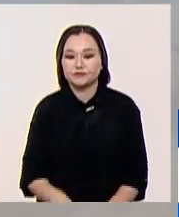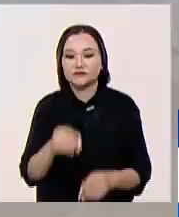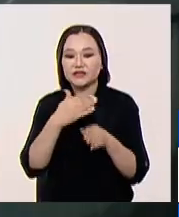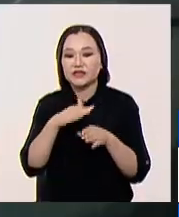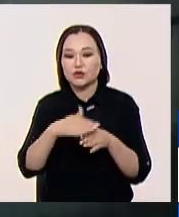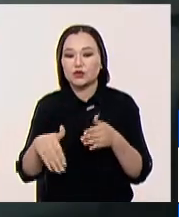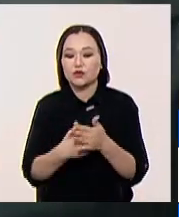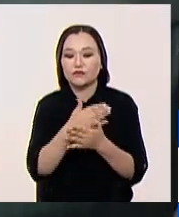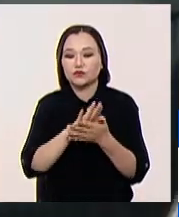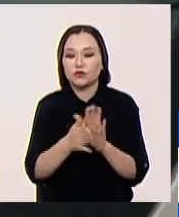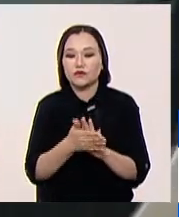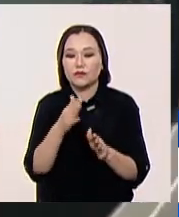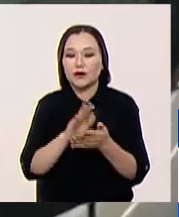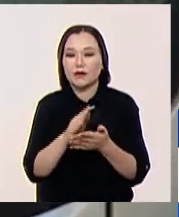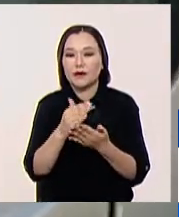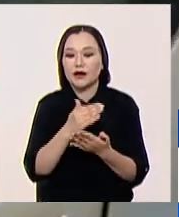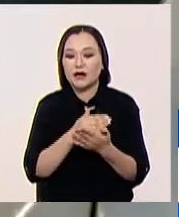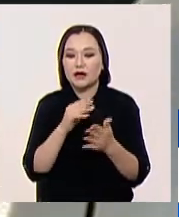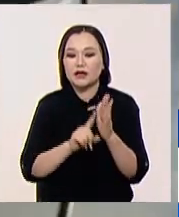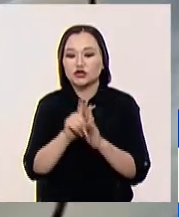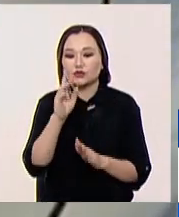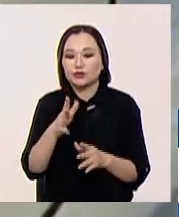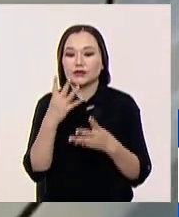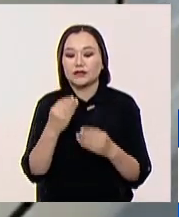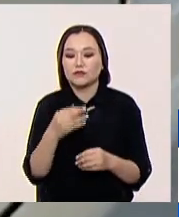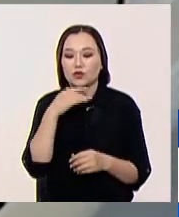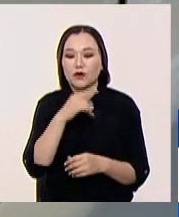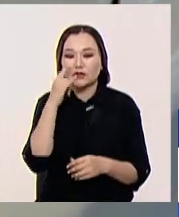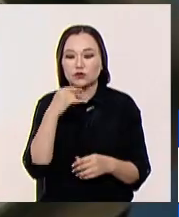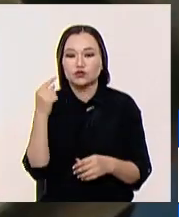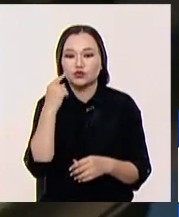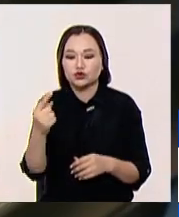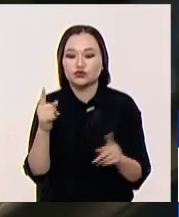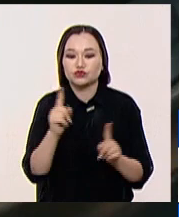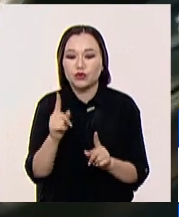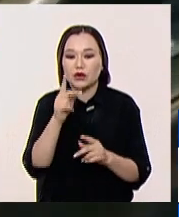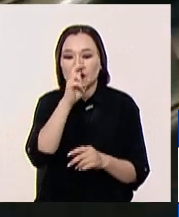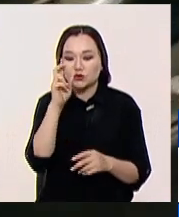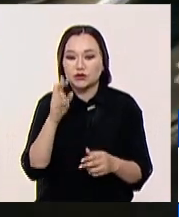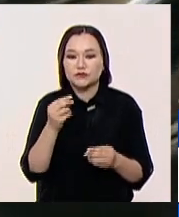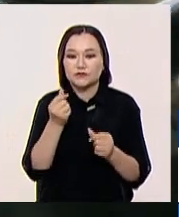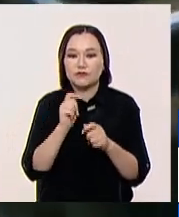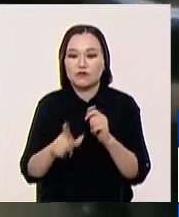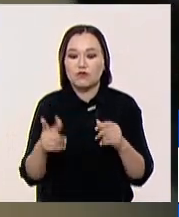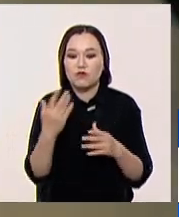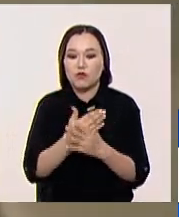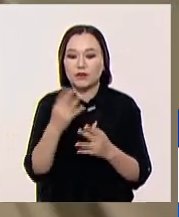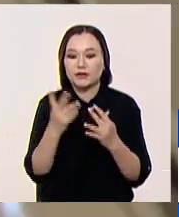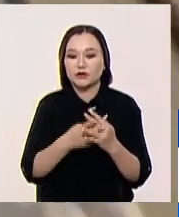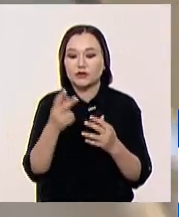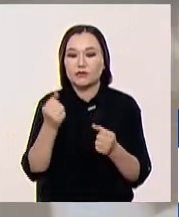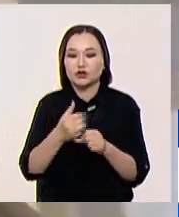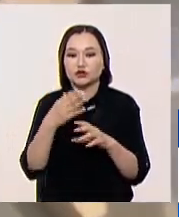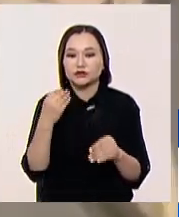Кредиты по новым условиям программы начнут выдавать со дня на день. Многие казахстанцы, услышав о том, что государство профинансирует льготное